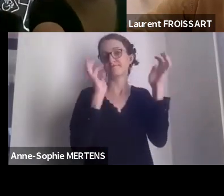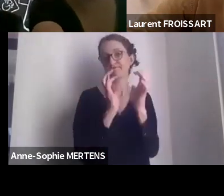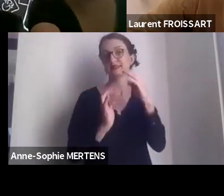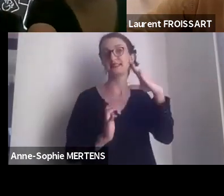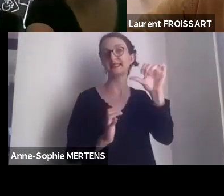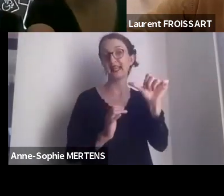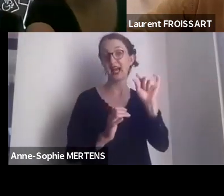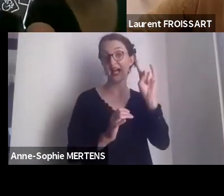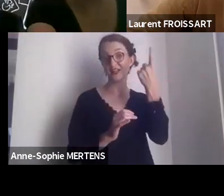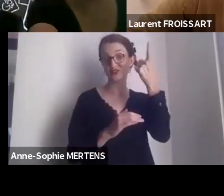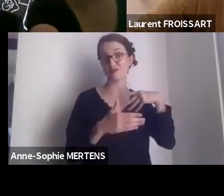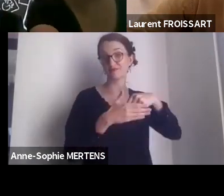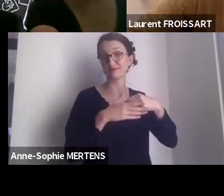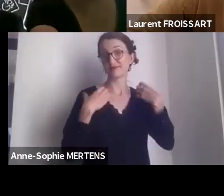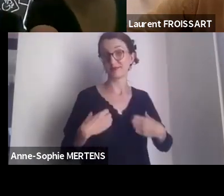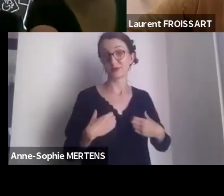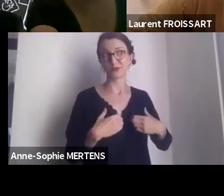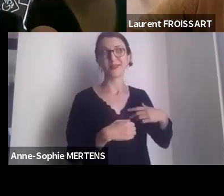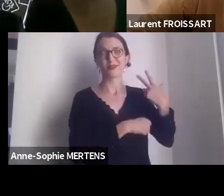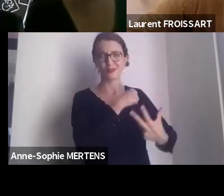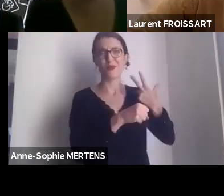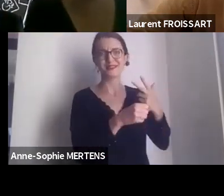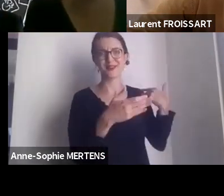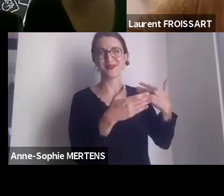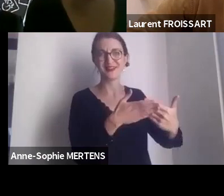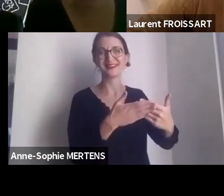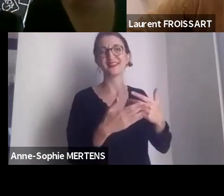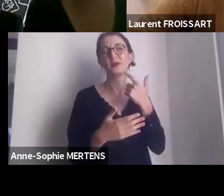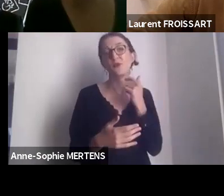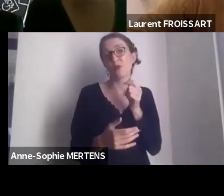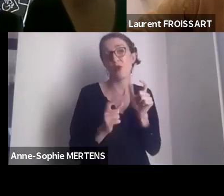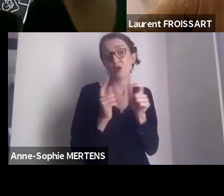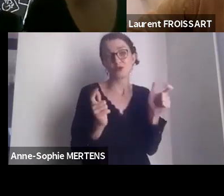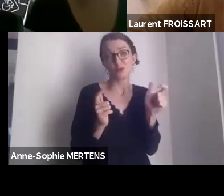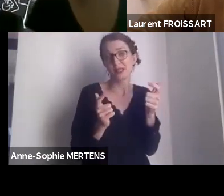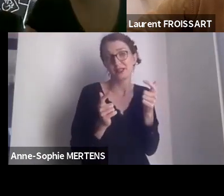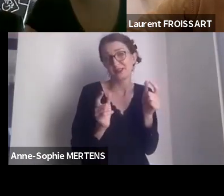3 ans maintenant. Donc, voilà, j'ai une petite entreprise d'une douzaine de salariés dans le domaine de la,